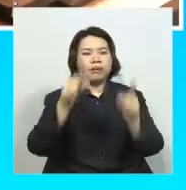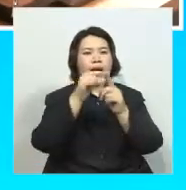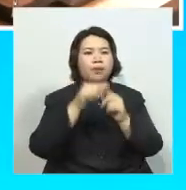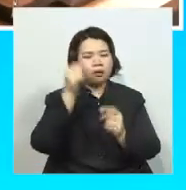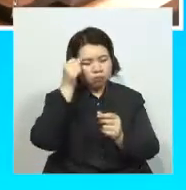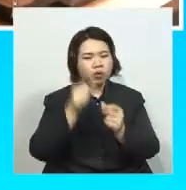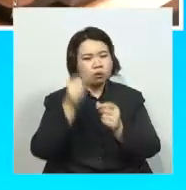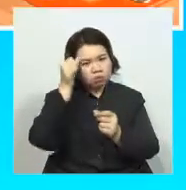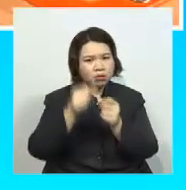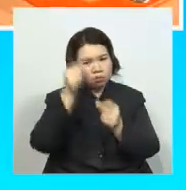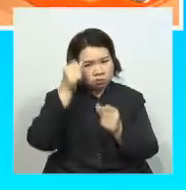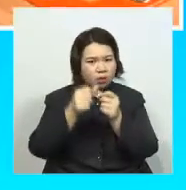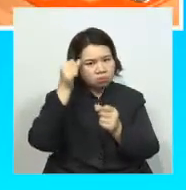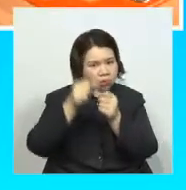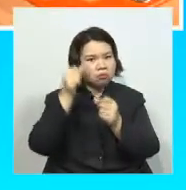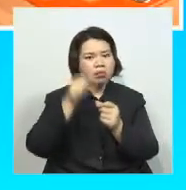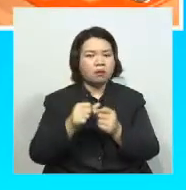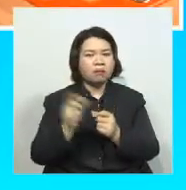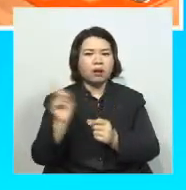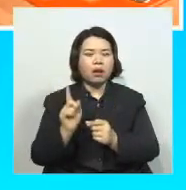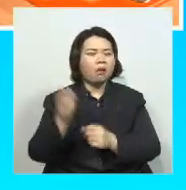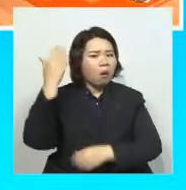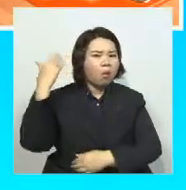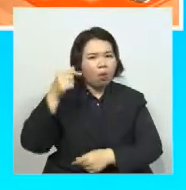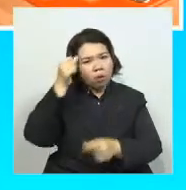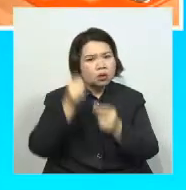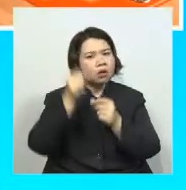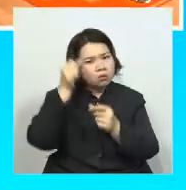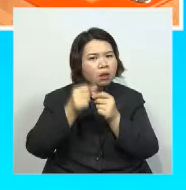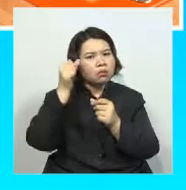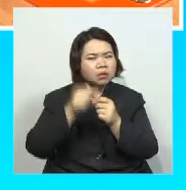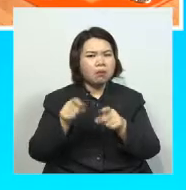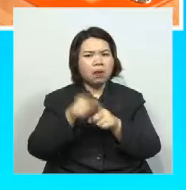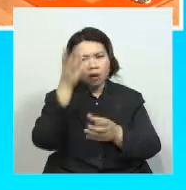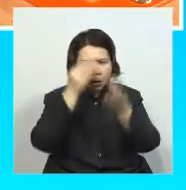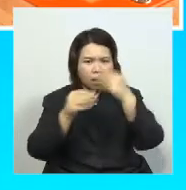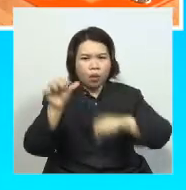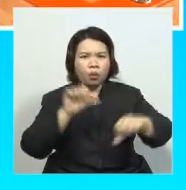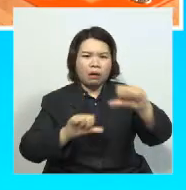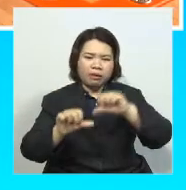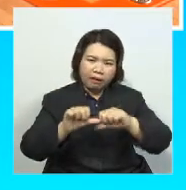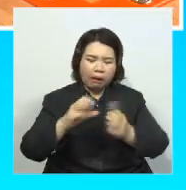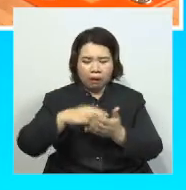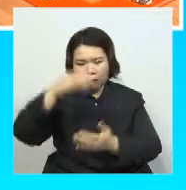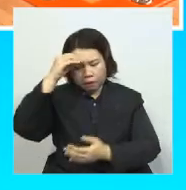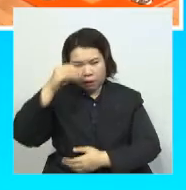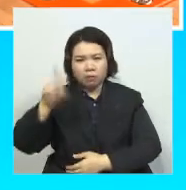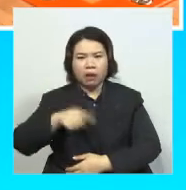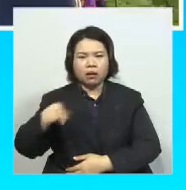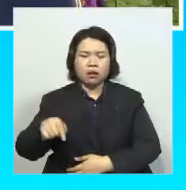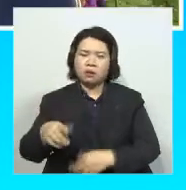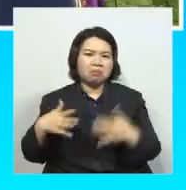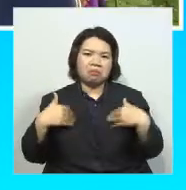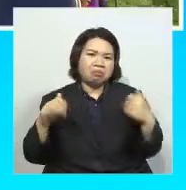ช่รุ่นเรา ต้องยอมรับว่าเราเน้นเรื่องของการท่องจำเลยทำให้รู้สึกเรื่องการเรียนวิทยาศาสตร์เรื่องของการเรียนภาษาอาจจะไม่